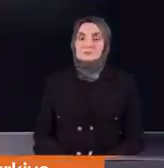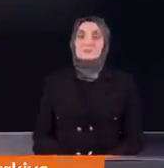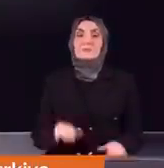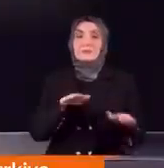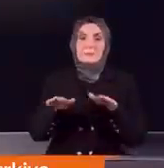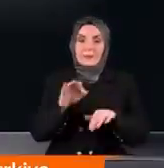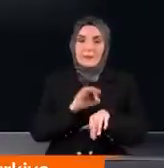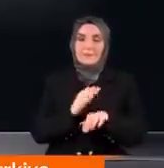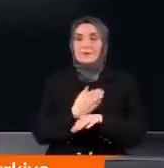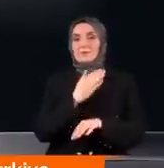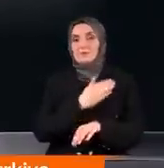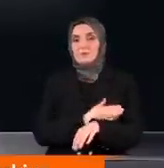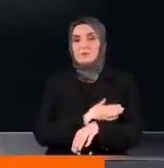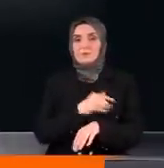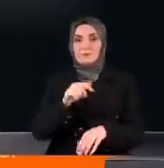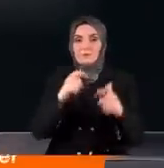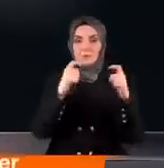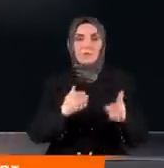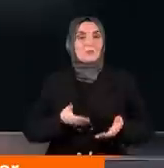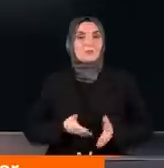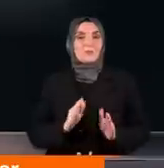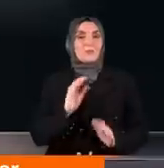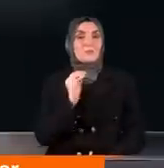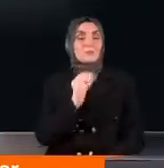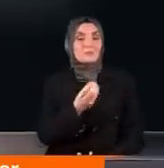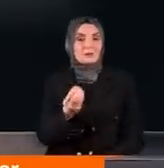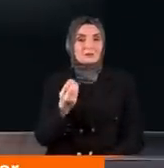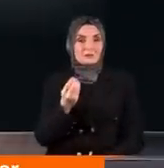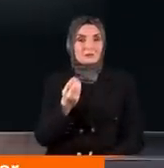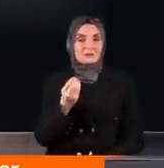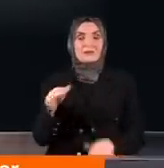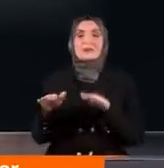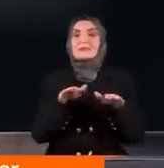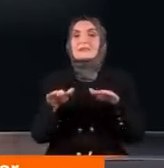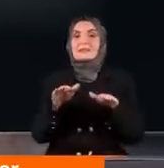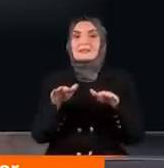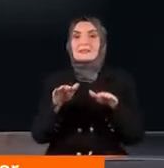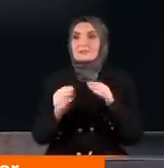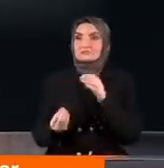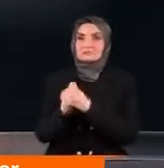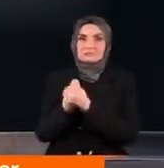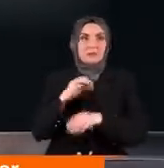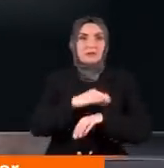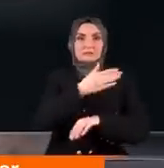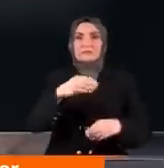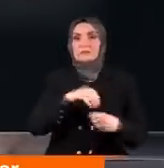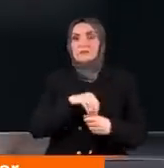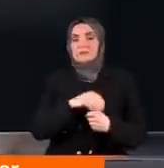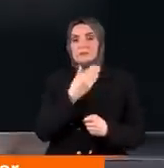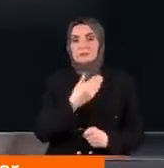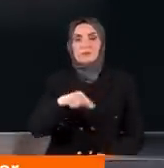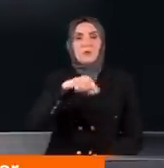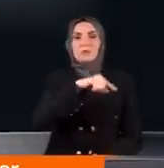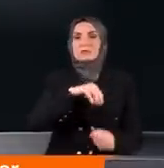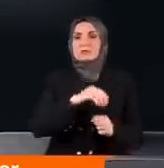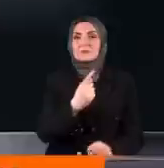Depremin hemen öncesinde bölgede doğan bebekler büyük felakete hastanelerde yakalandı. Onlardan biri de Defne 11